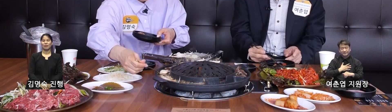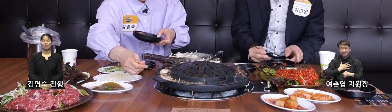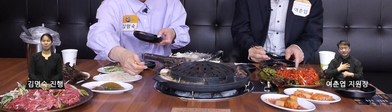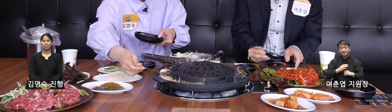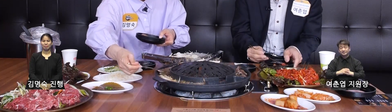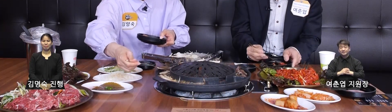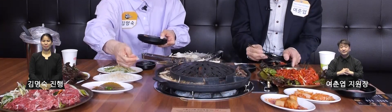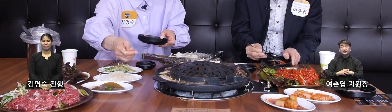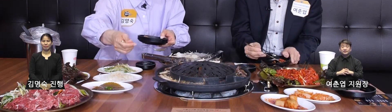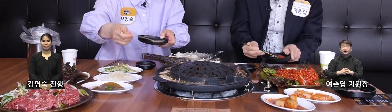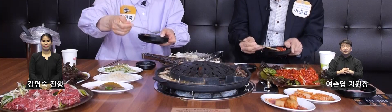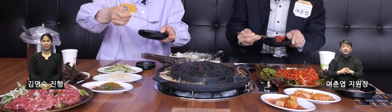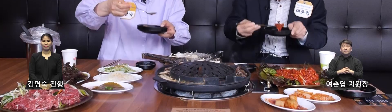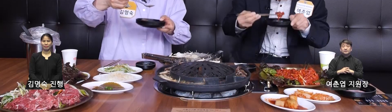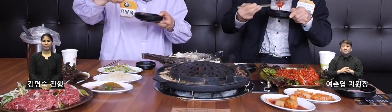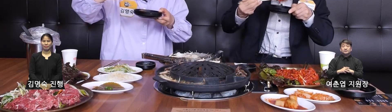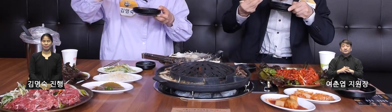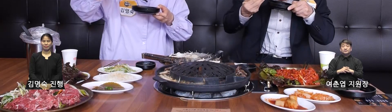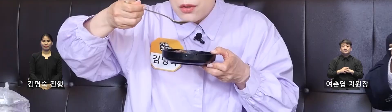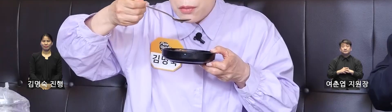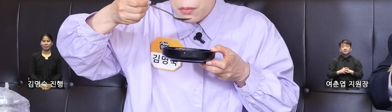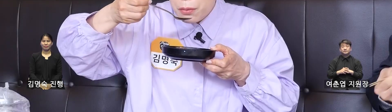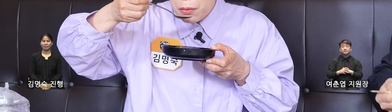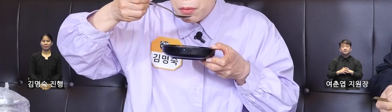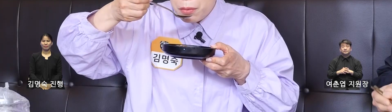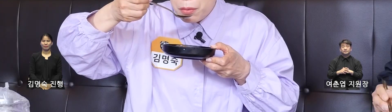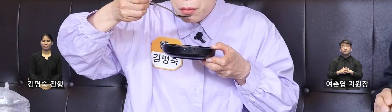봐봐야겠어요. 국물을.